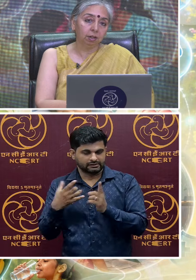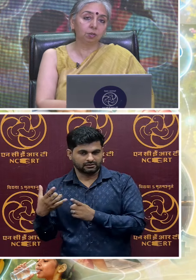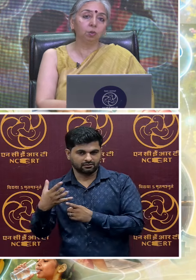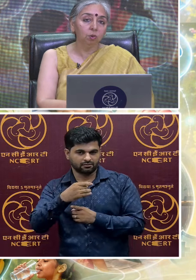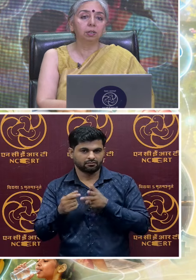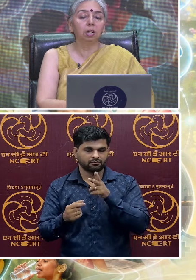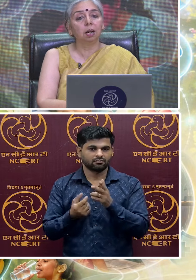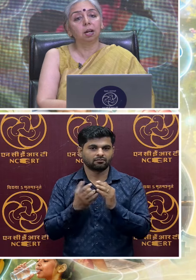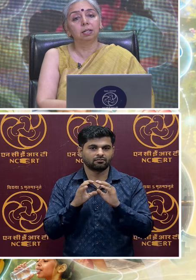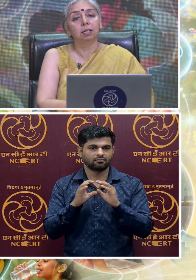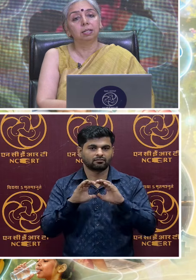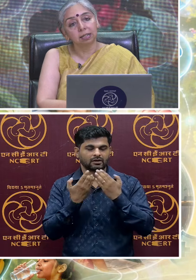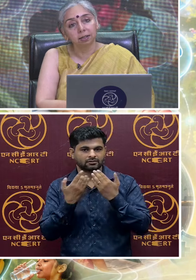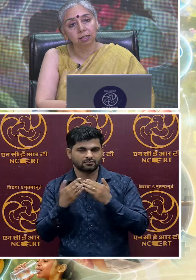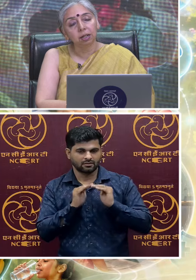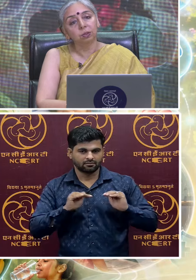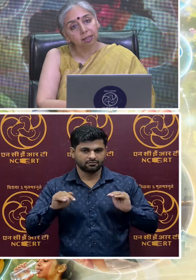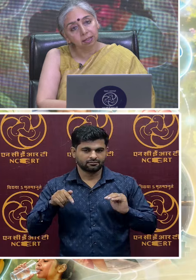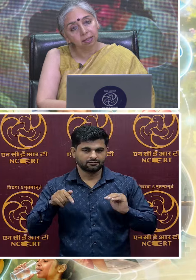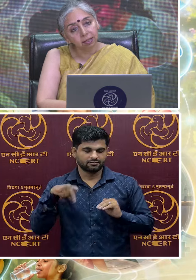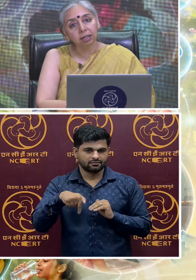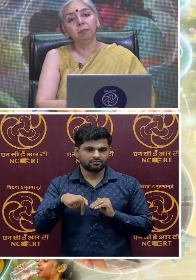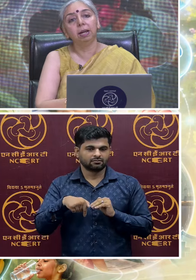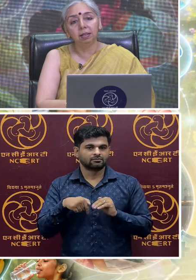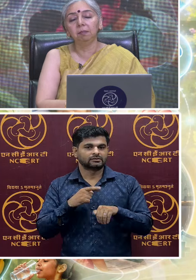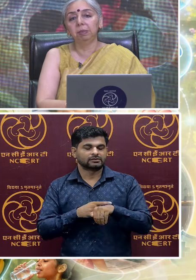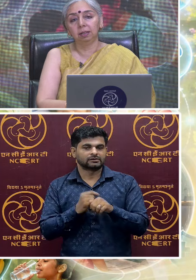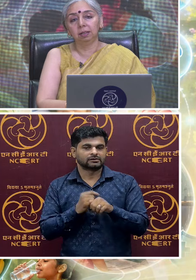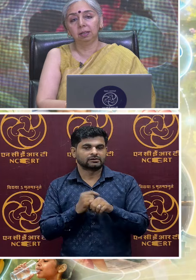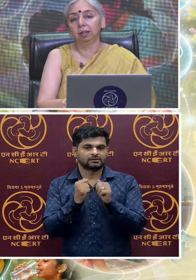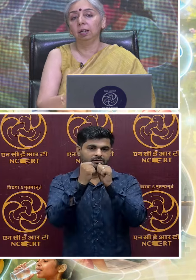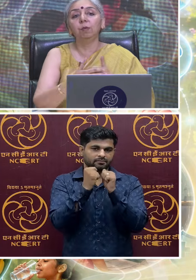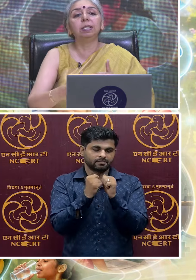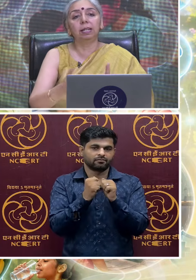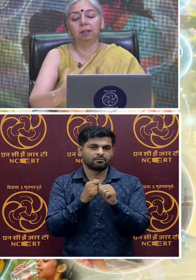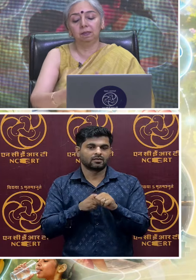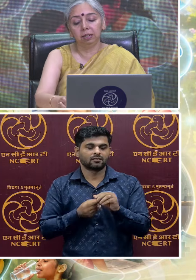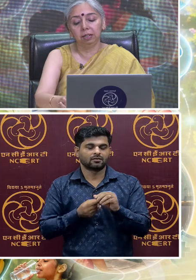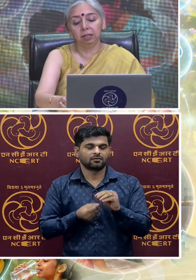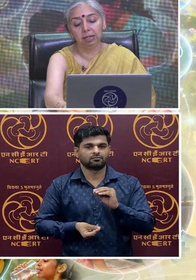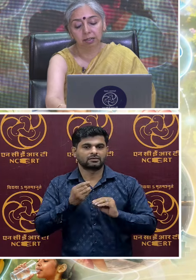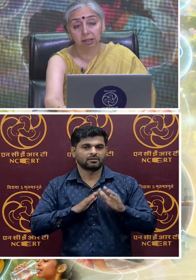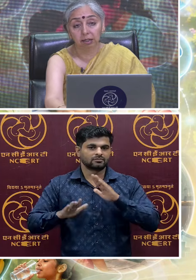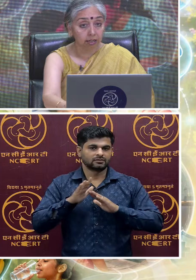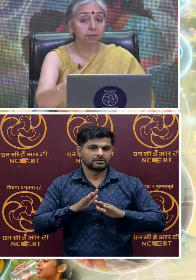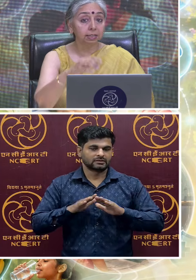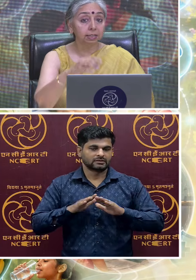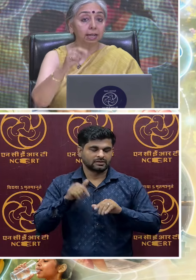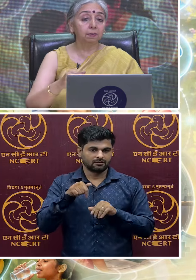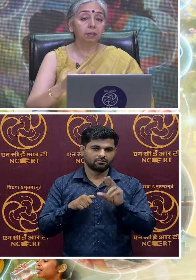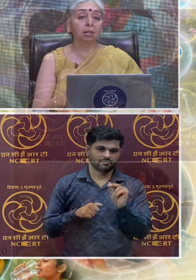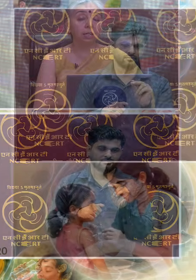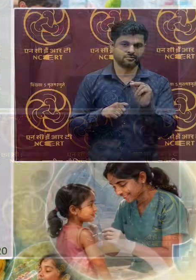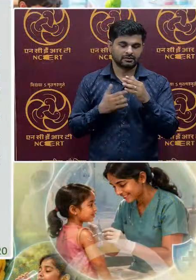ऑफ आवर स्कूल चिल्ड्रन आर सेडेंट्री, वो ज़्यादा टाइम बैठने में बिताते हैं और फिज़िकल एक्टिविटी नहीं करते हैं। अगर आप